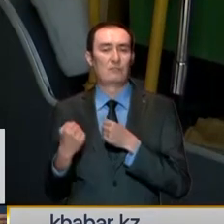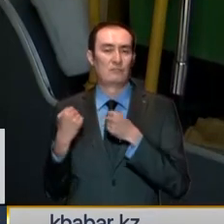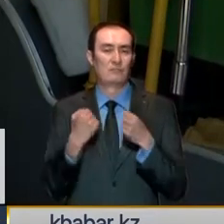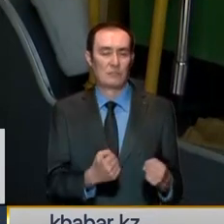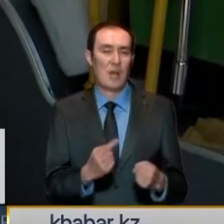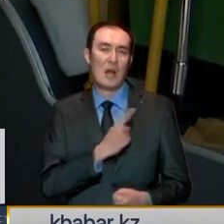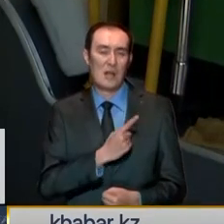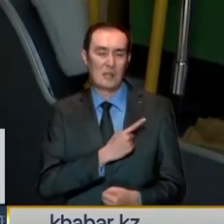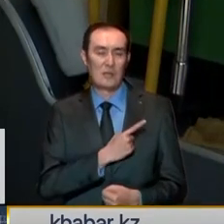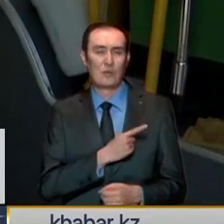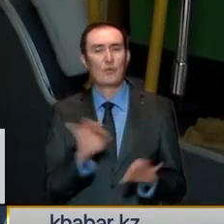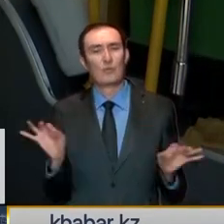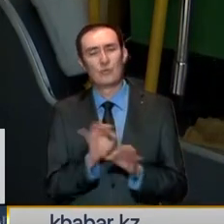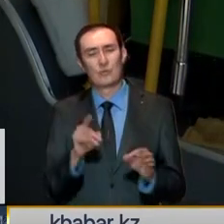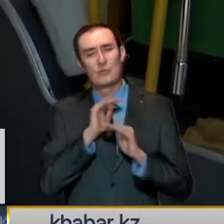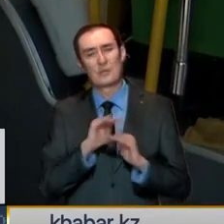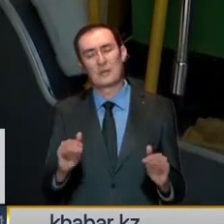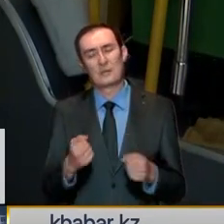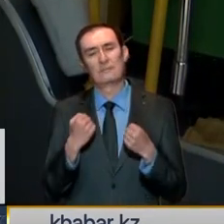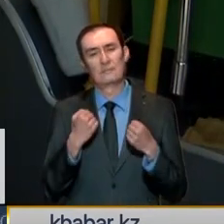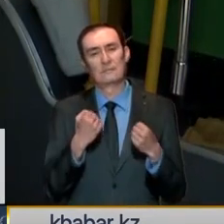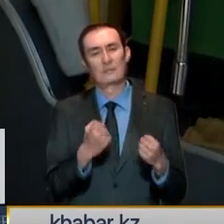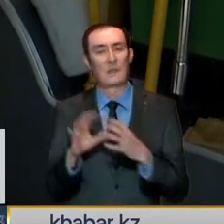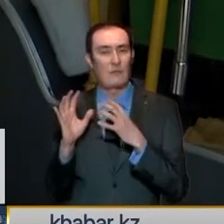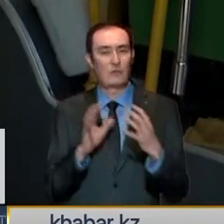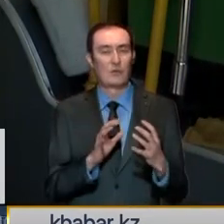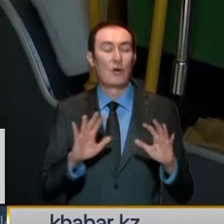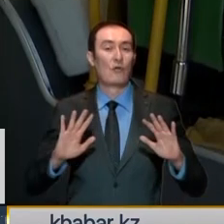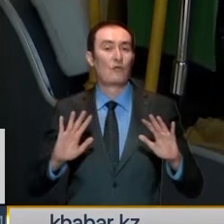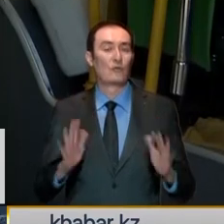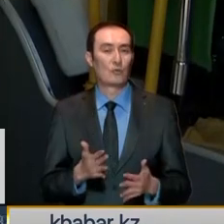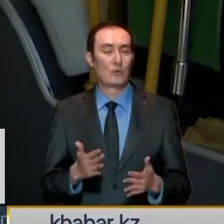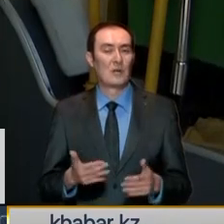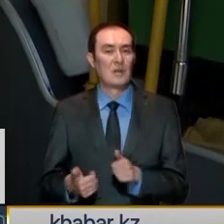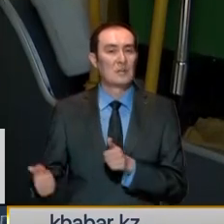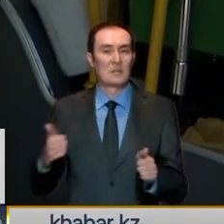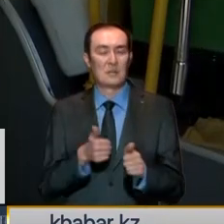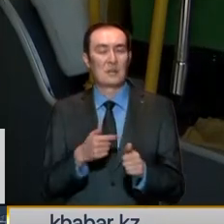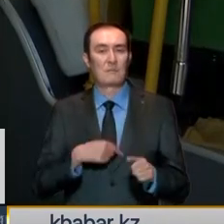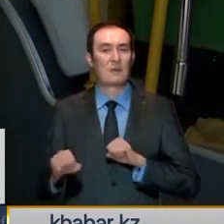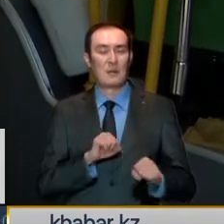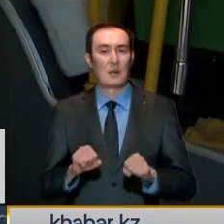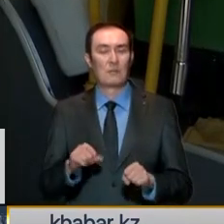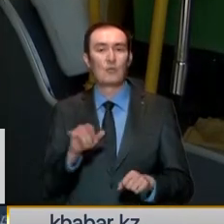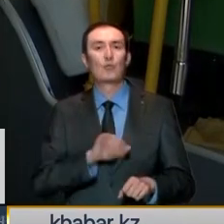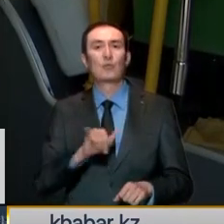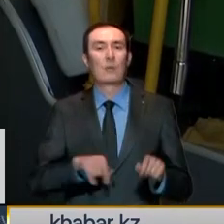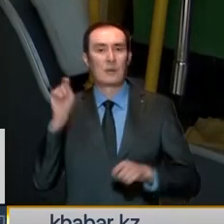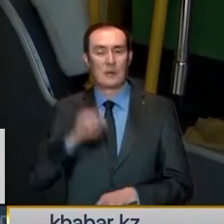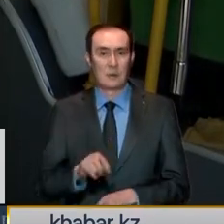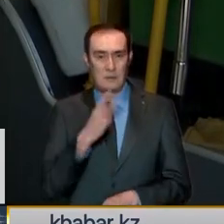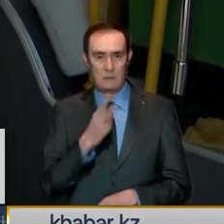Один, музыку включил, тихо еду. Вдруг сзади один прибегает. Мы куда приехали?